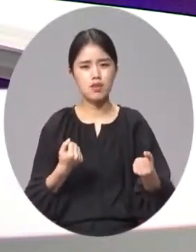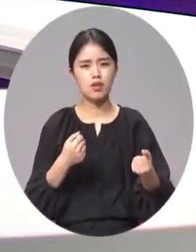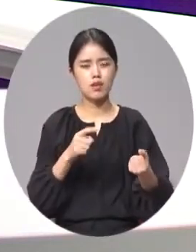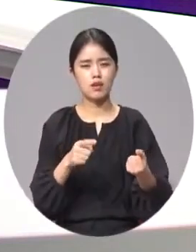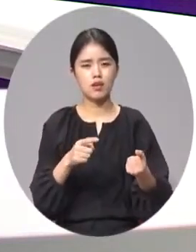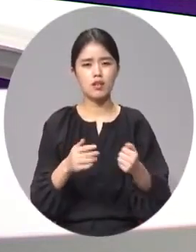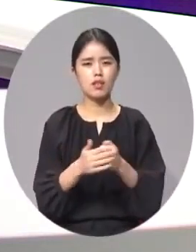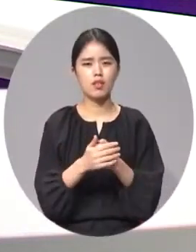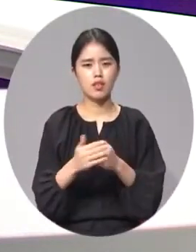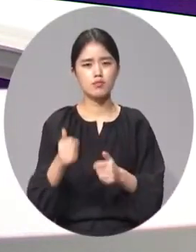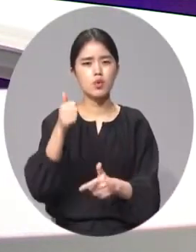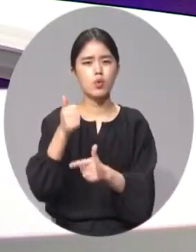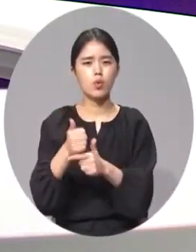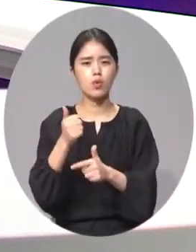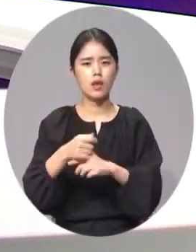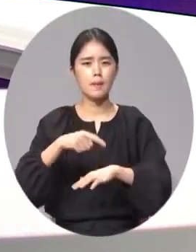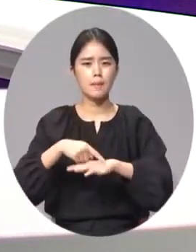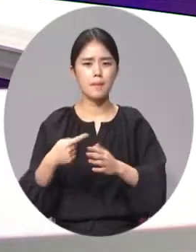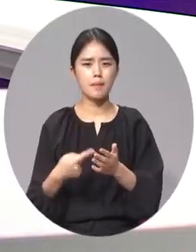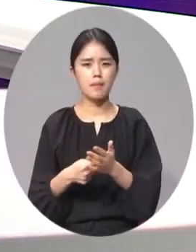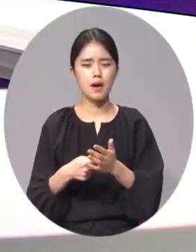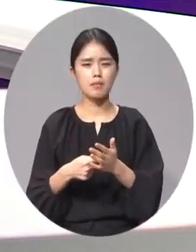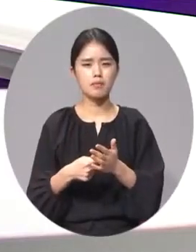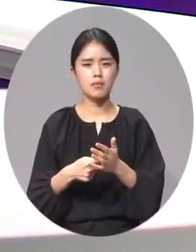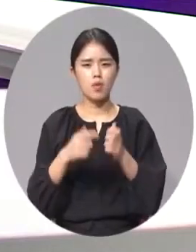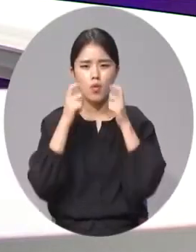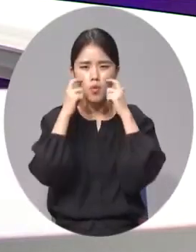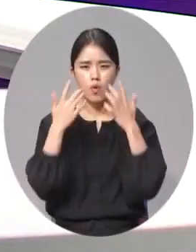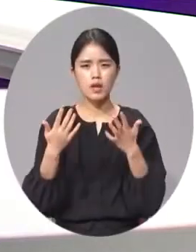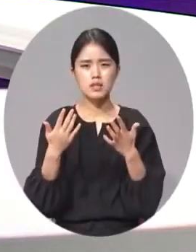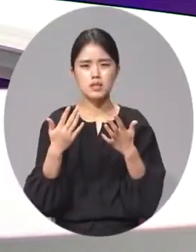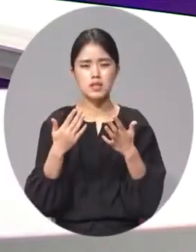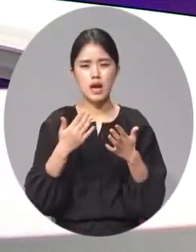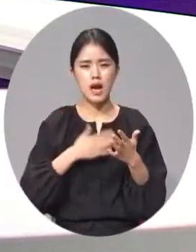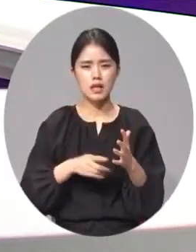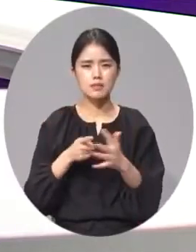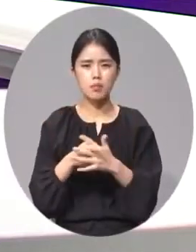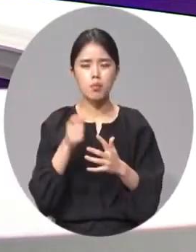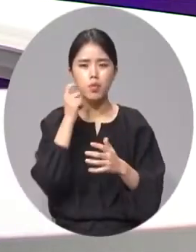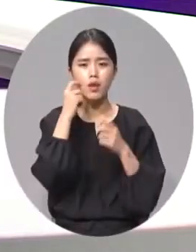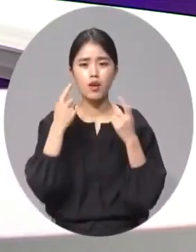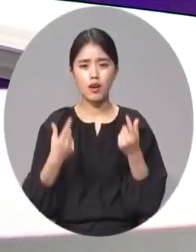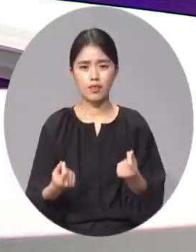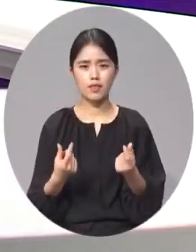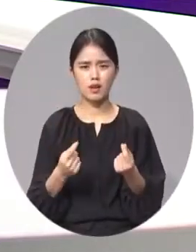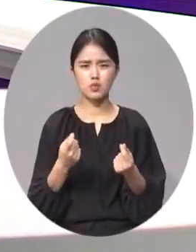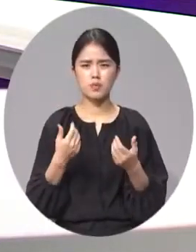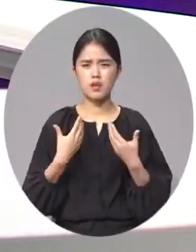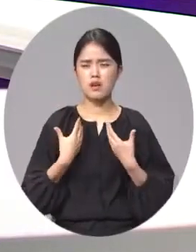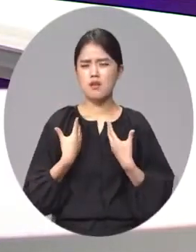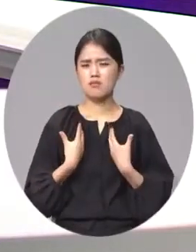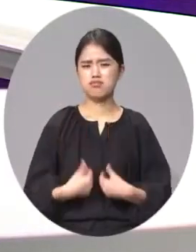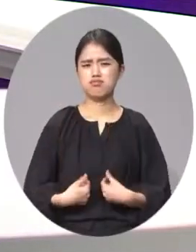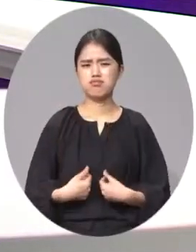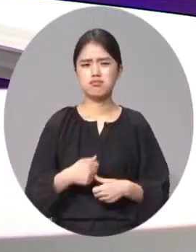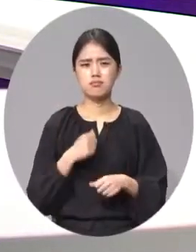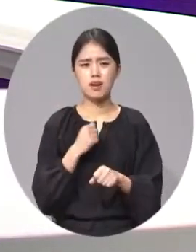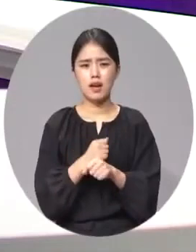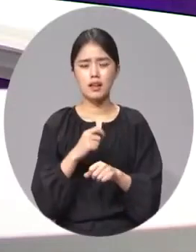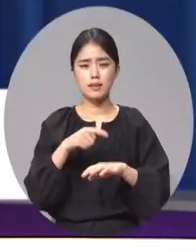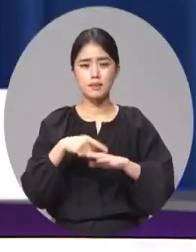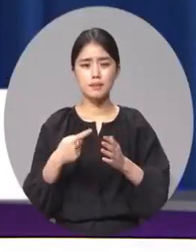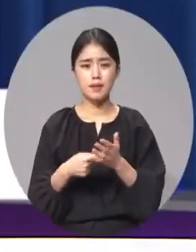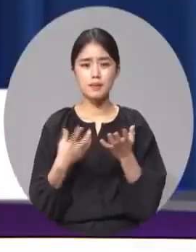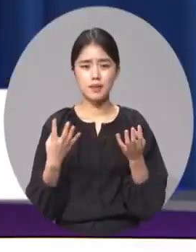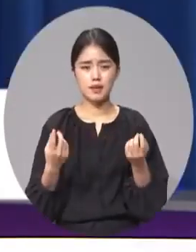이면서 허나 민심을 좀 제대로 반영하지 는 못한 것 같다 라는 부터 중 7 망간 섞인 목소리 많이 있는것